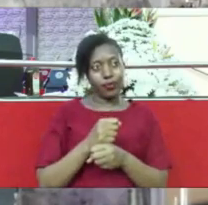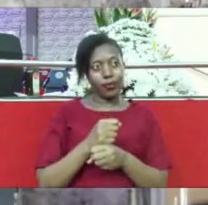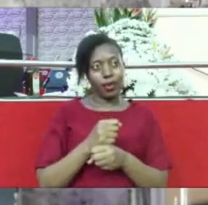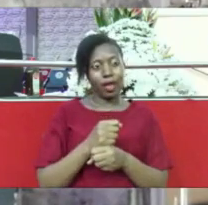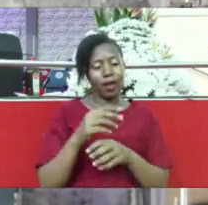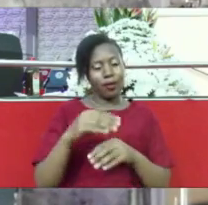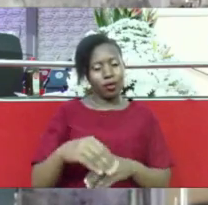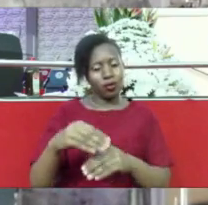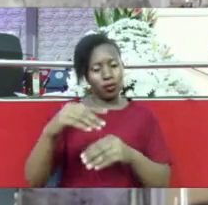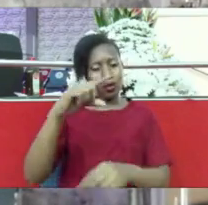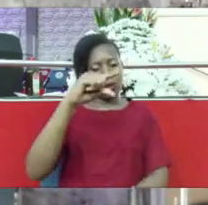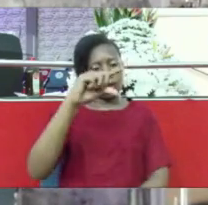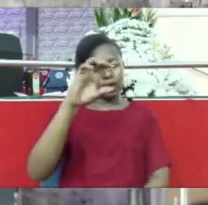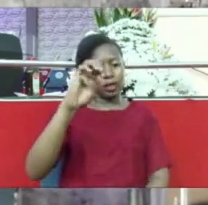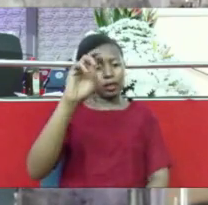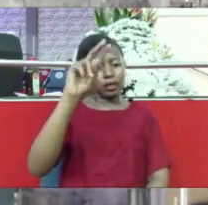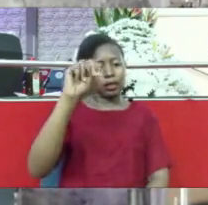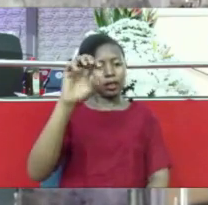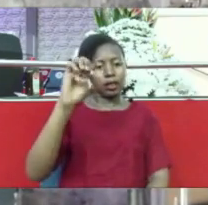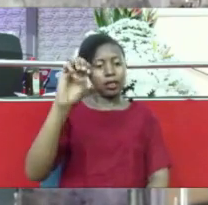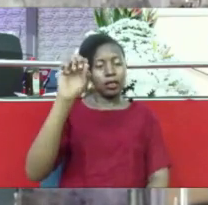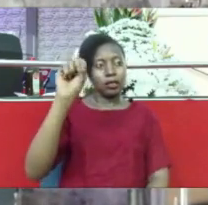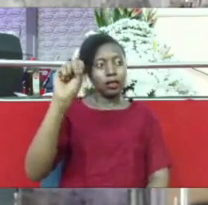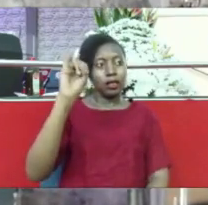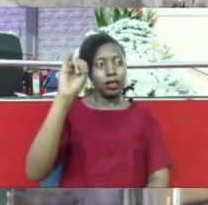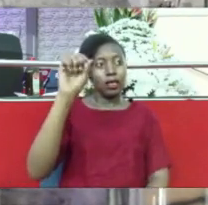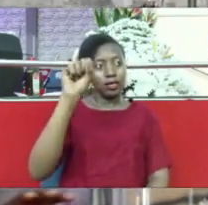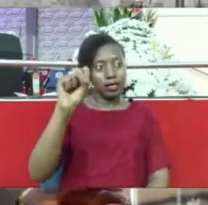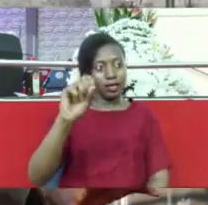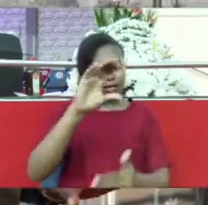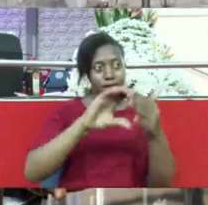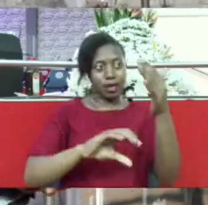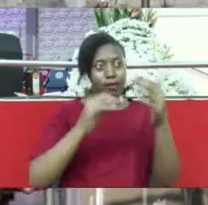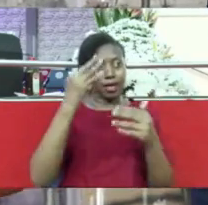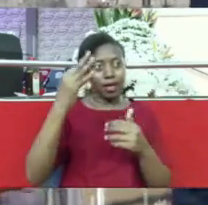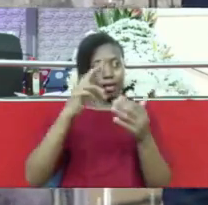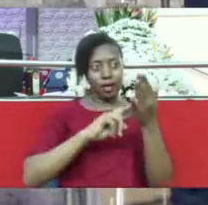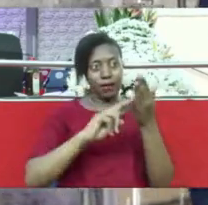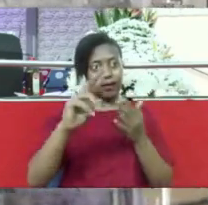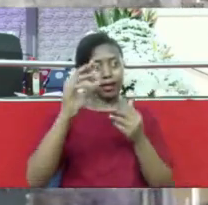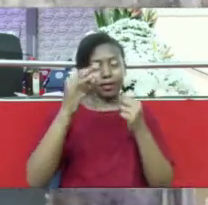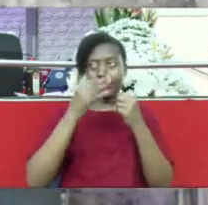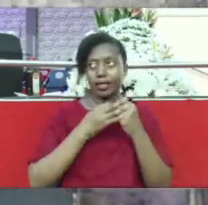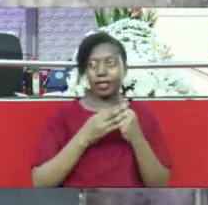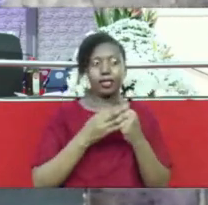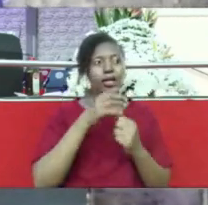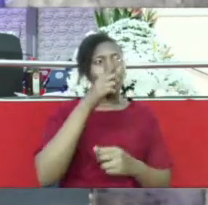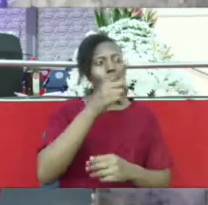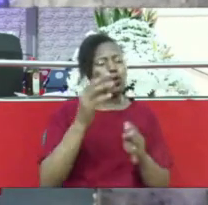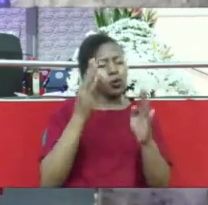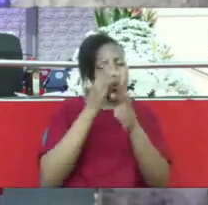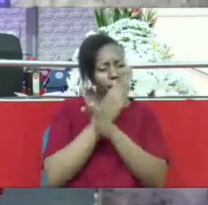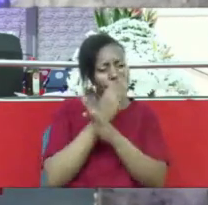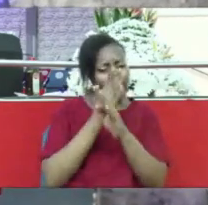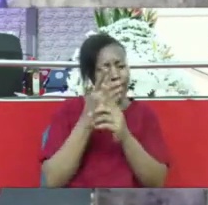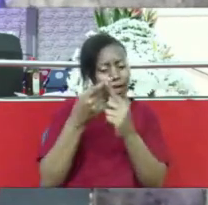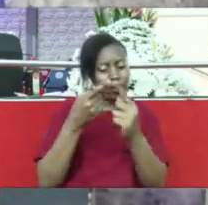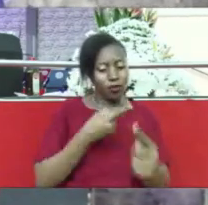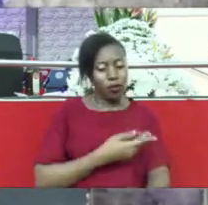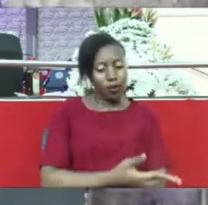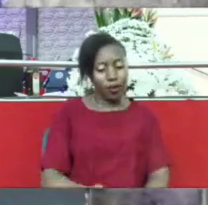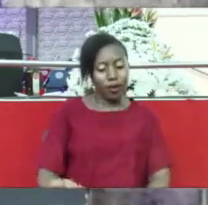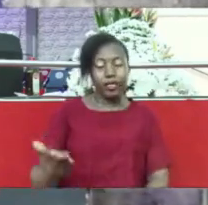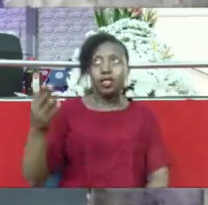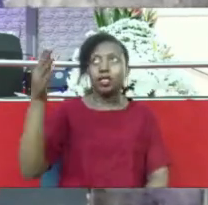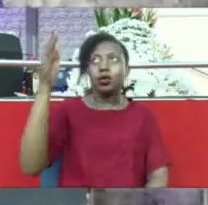Genesis 3 and verse 8. Kulingana na Mwanzo 3 mstari wa 8. You are hiding yourself from the presence of God. Unajificha kutoka kwa uwepo wa Mungu.